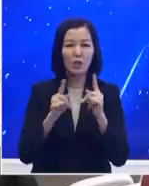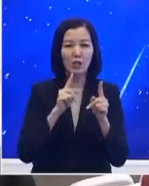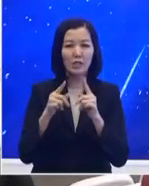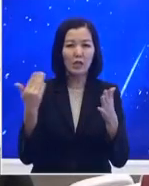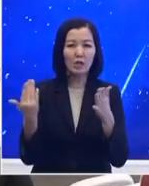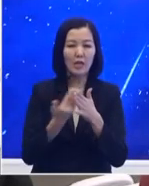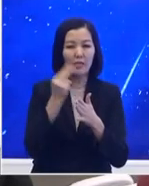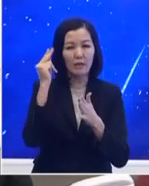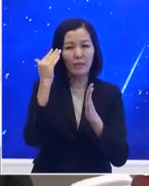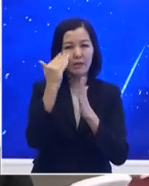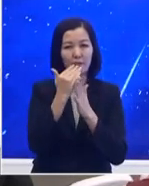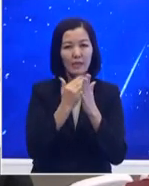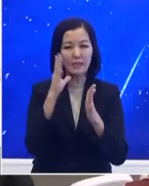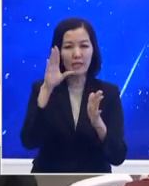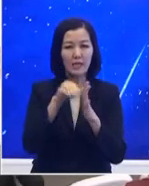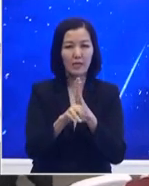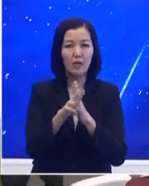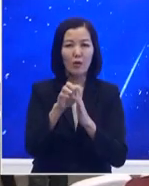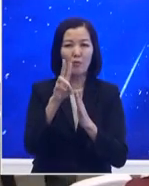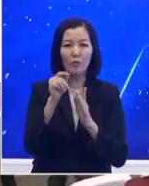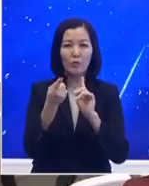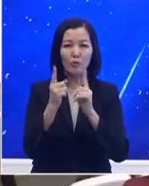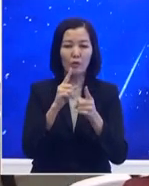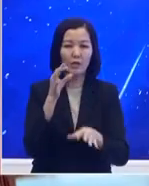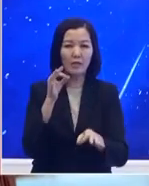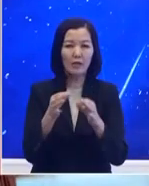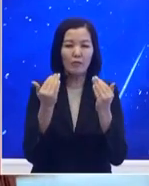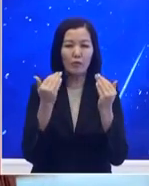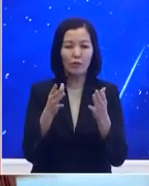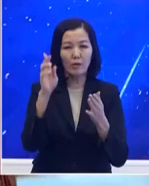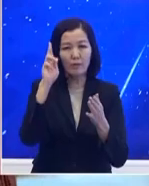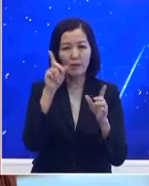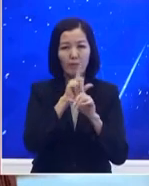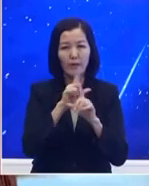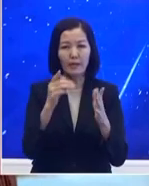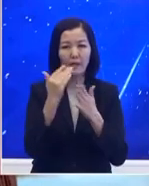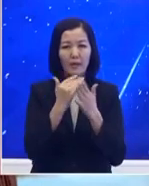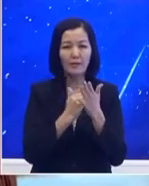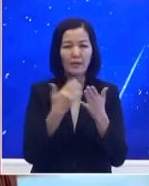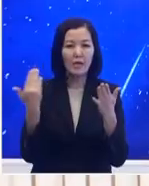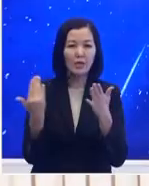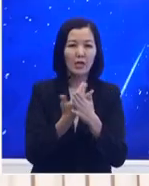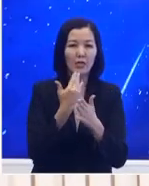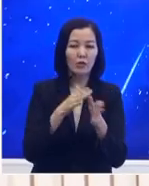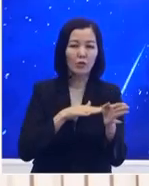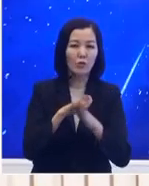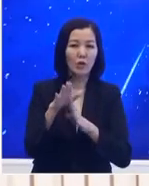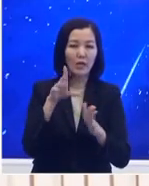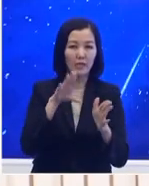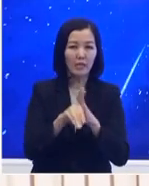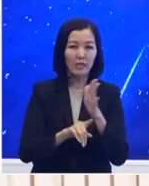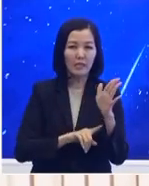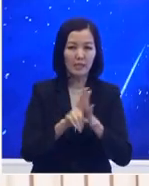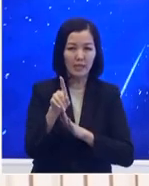жиында жаңартылған білім саласына енгізілген модульдік өзгерістер талқыланды. Бүгінде білім бағдарламасына бұл жаңашылдықтар толыққанды